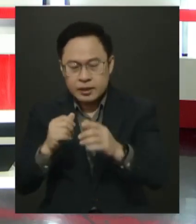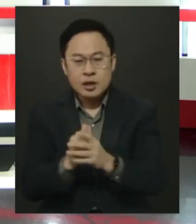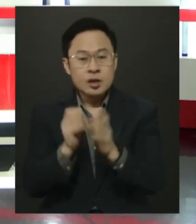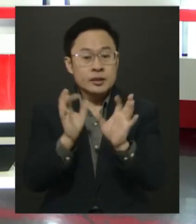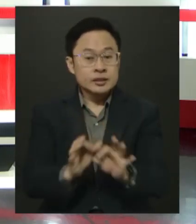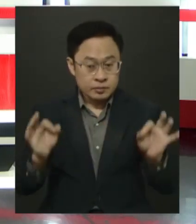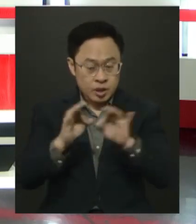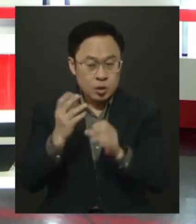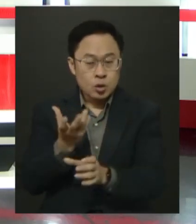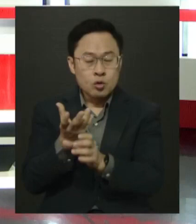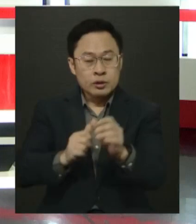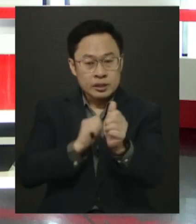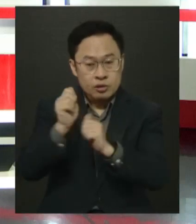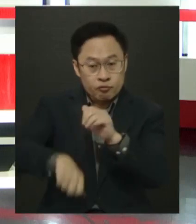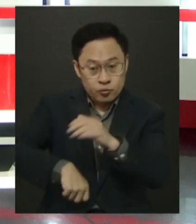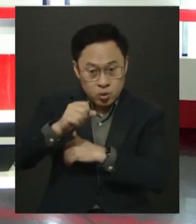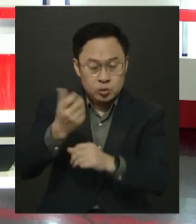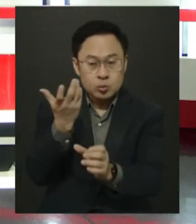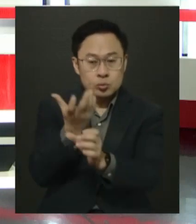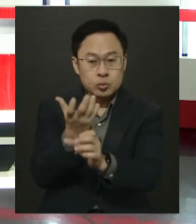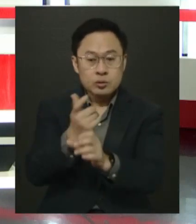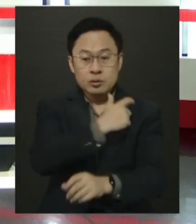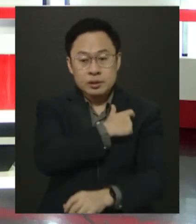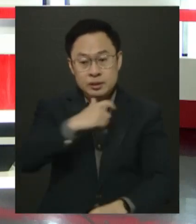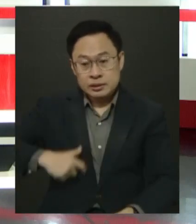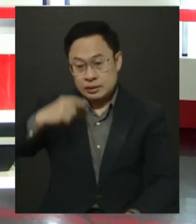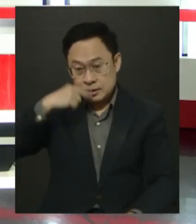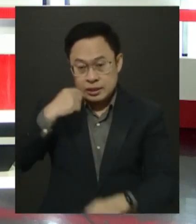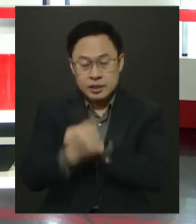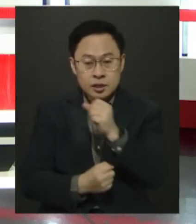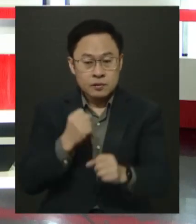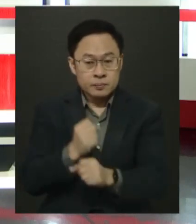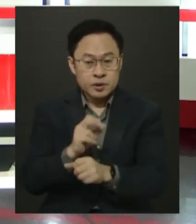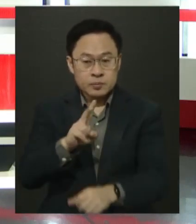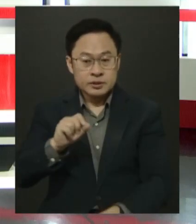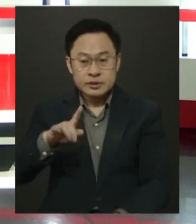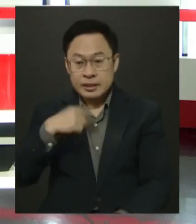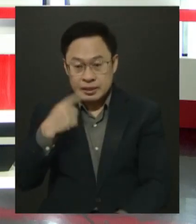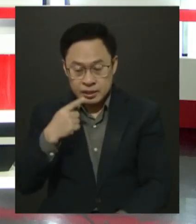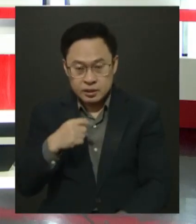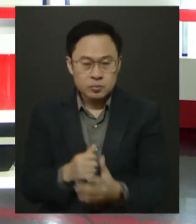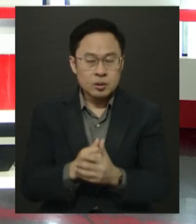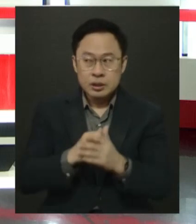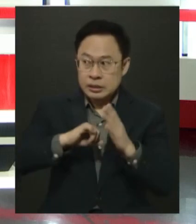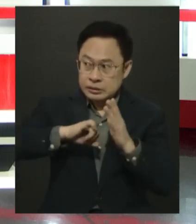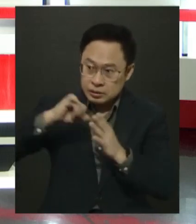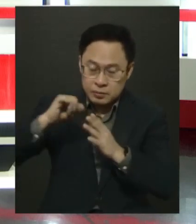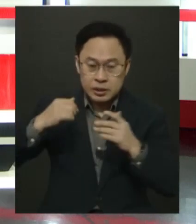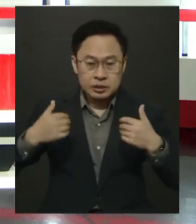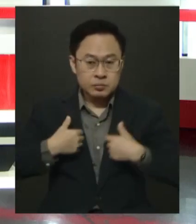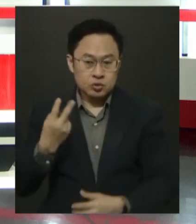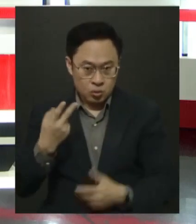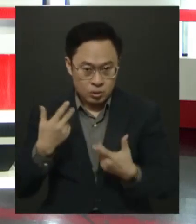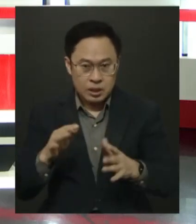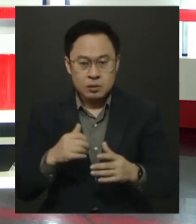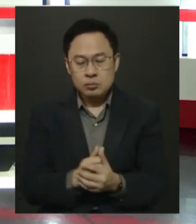ปี2024ชาติใดจะเป็นเจ้าภาพนะคะจะกลับไปที่เชียงใหม่เหมือนเดิมไหมหรือจะเป็นเชียงรายและสงขลาที่ได้สิทธิ์เป็นเจ้